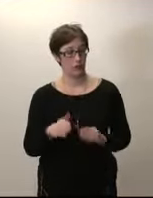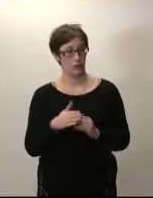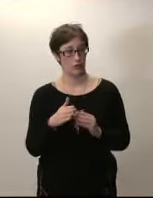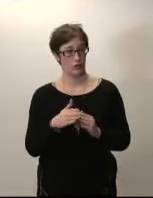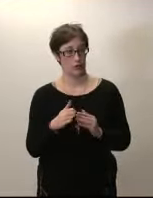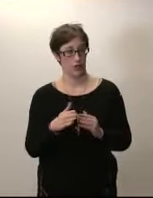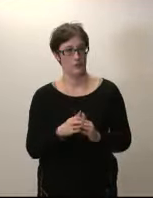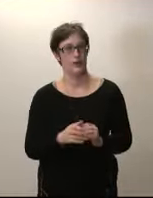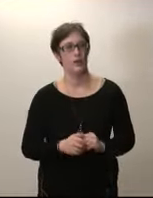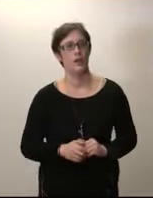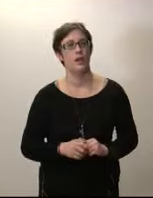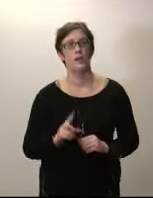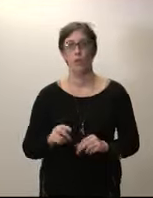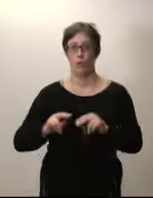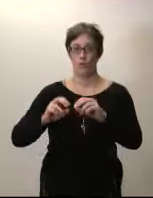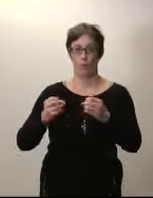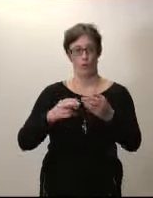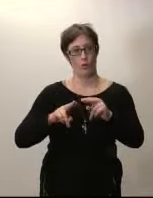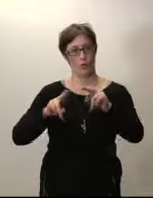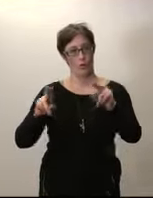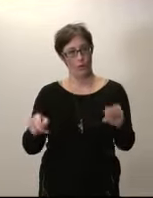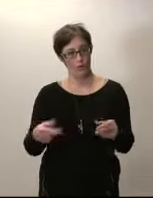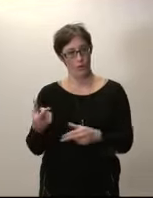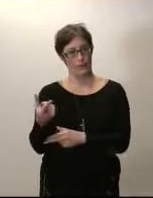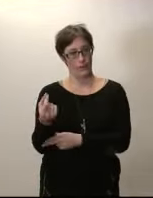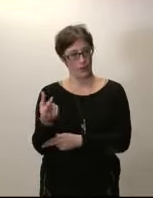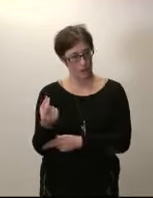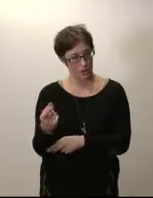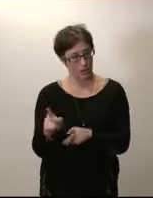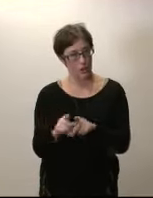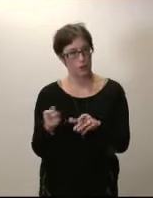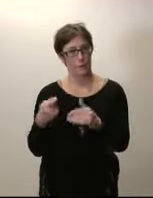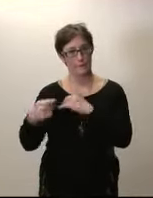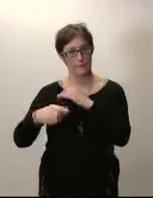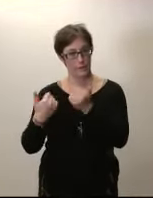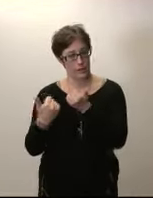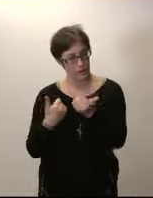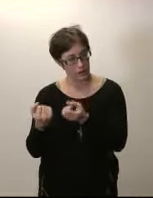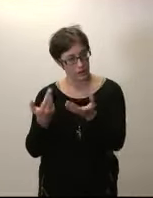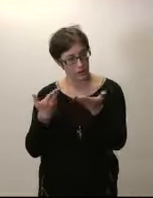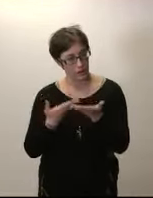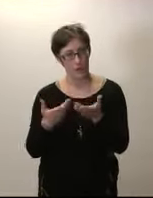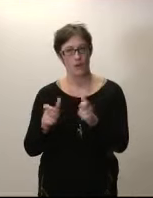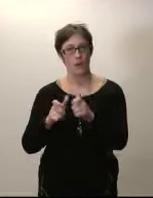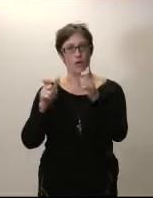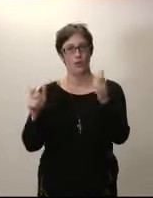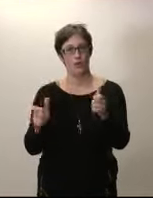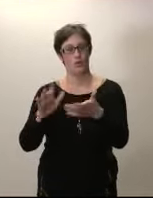de partenariat et de prestation avec la médiation de l'eau, qui est une association loi de